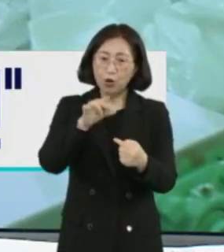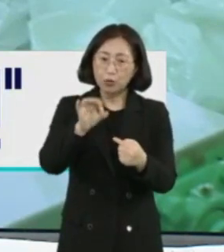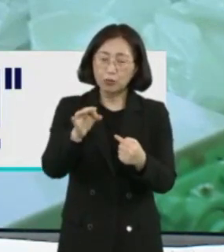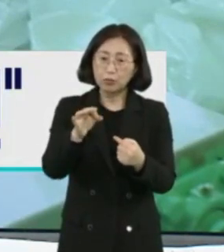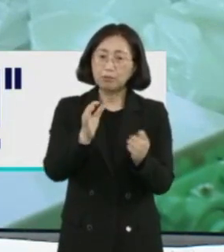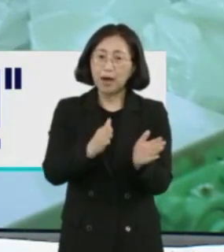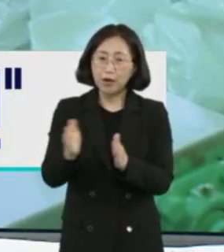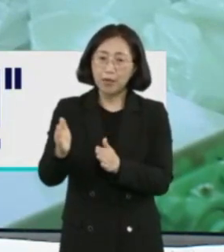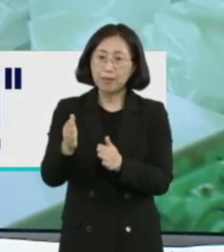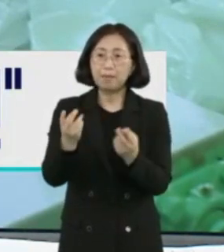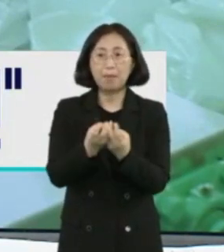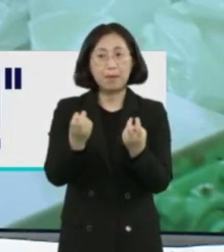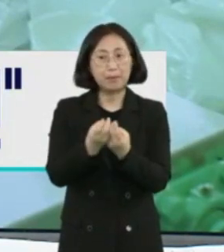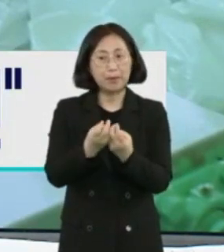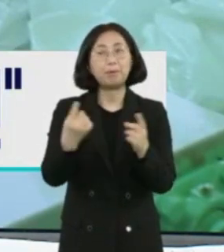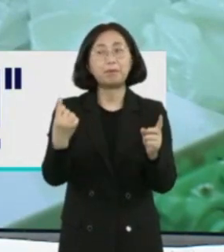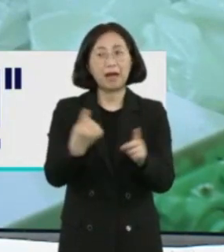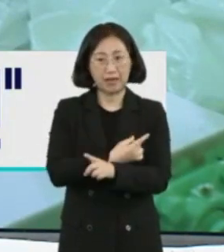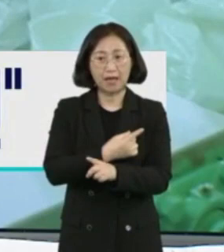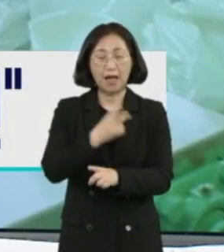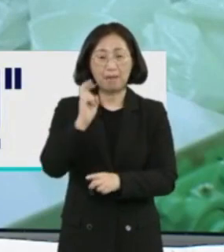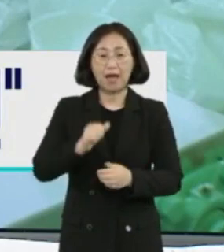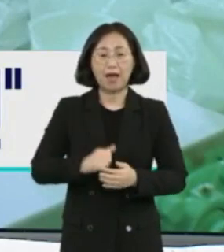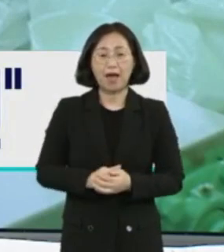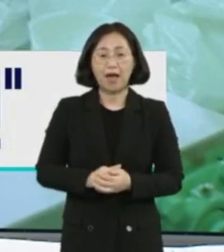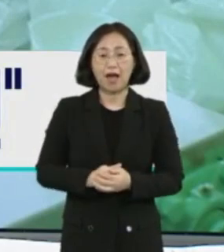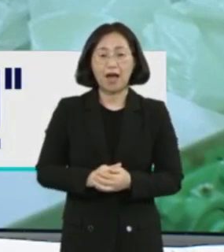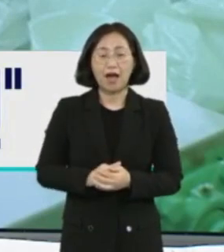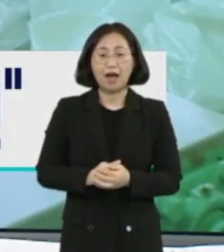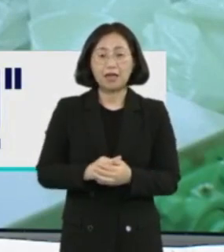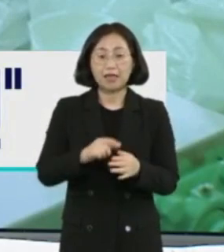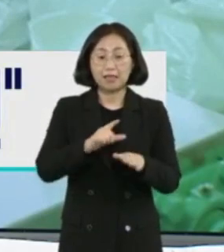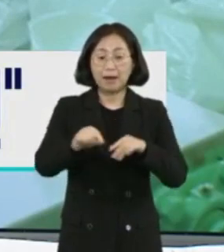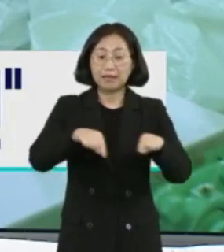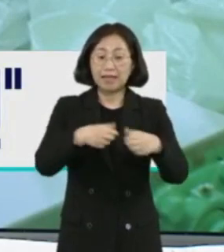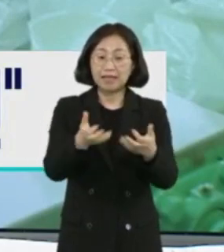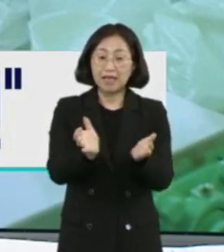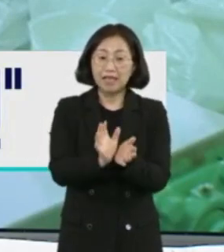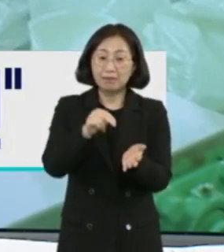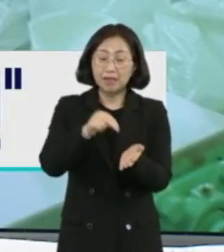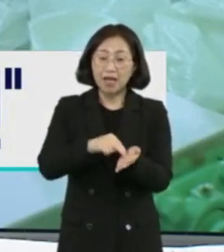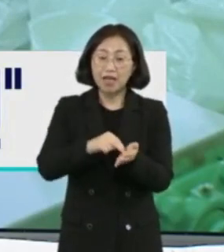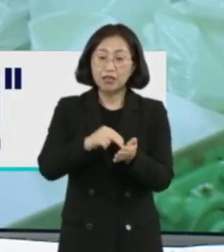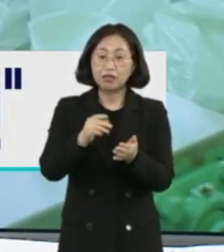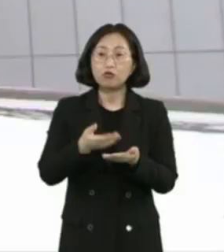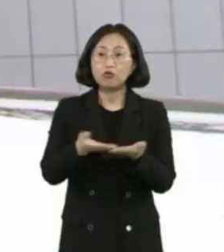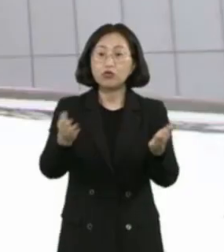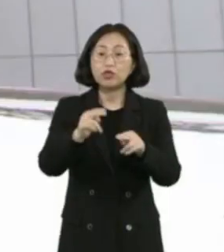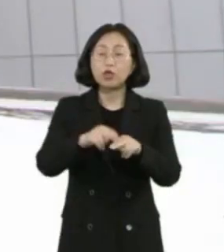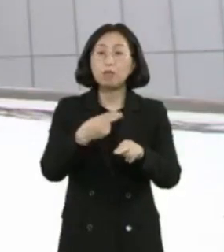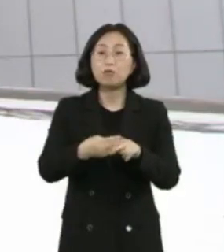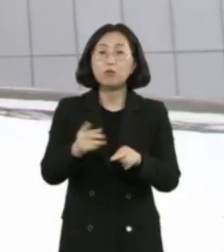나오는데요. 지자체들은 답례품이 관건이 될 것으로 보고 있습니다. 강진원 기자입니다.